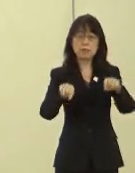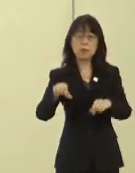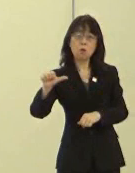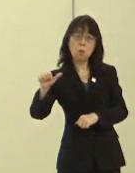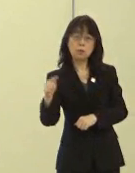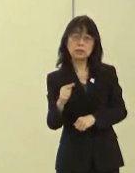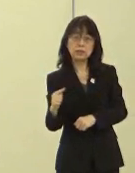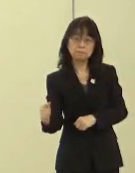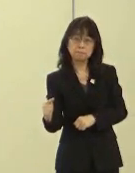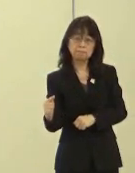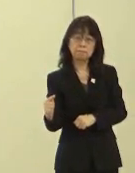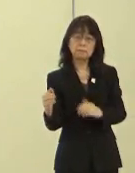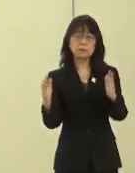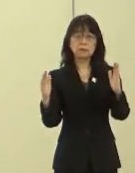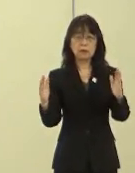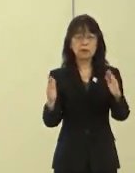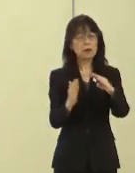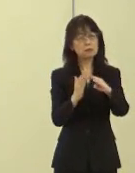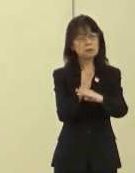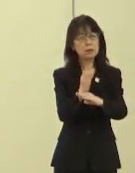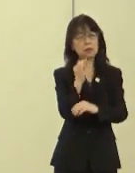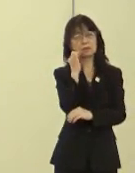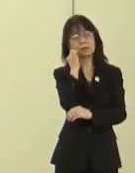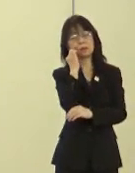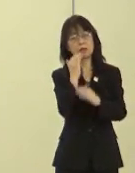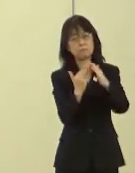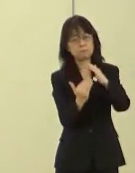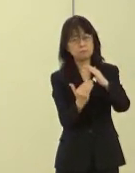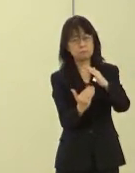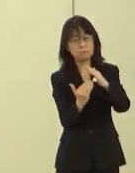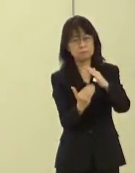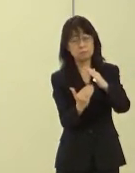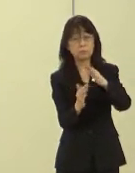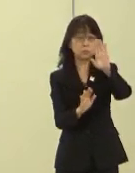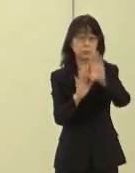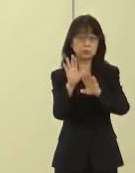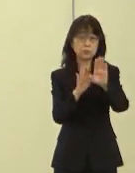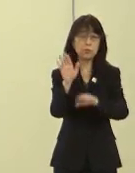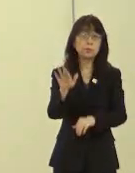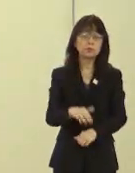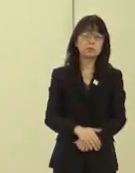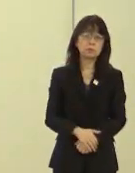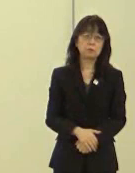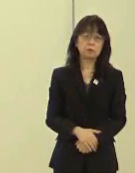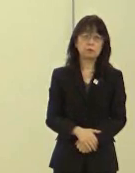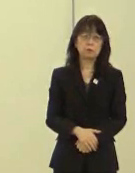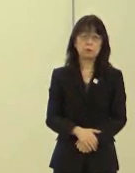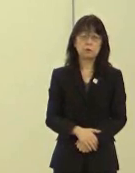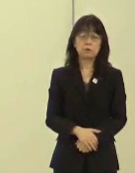念ながらクリアができていないという状況でございます。そういう意味では